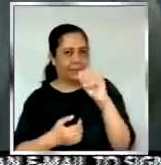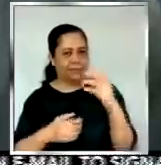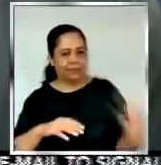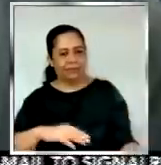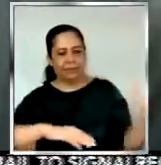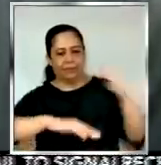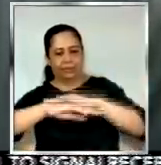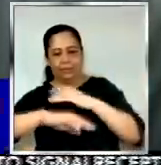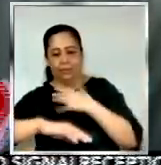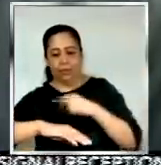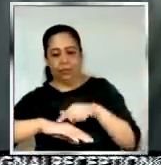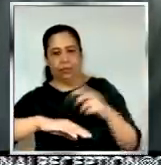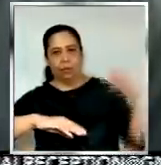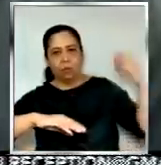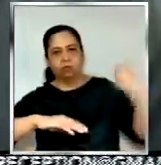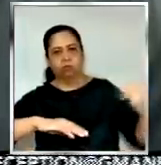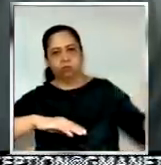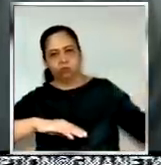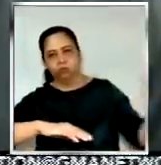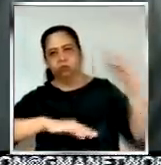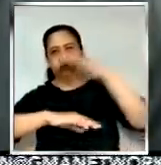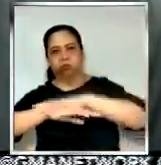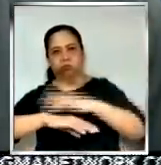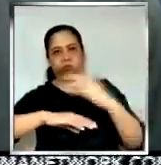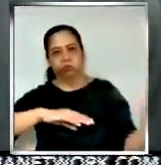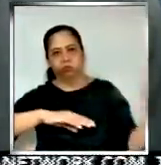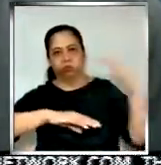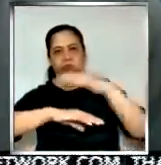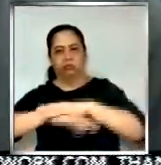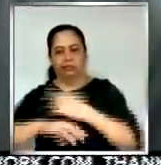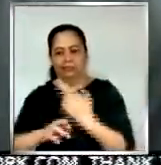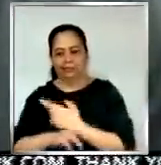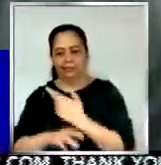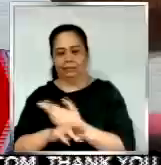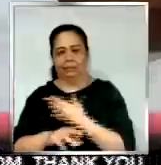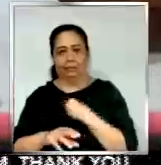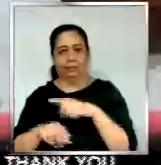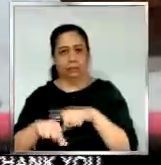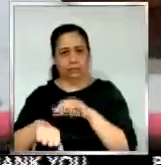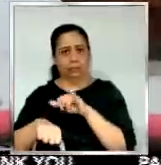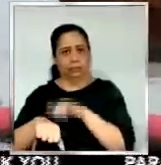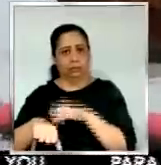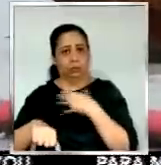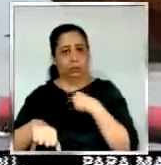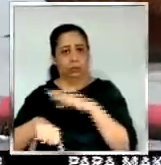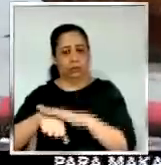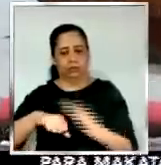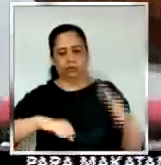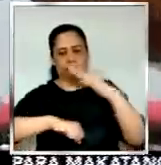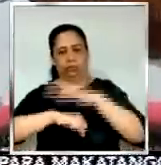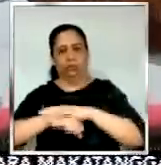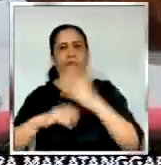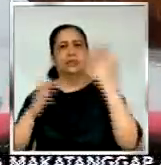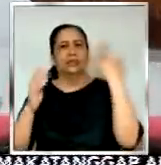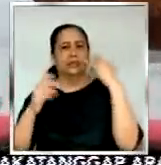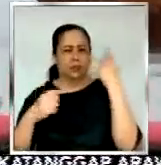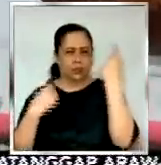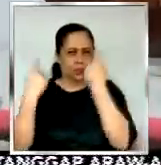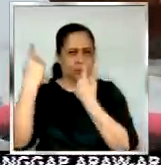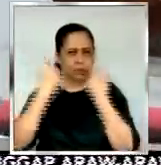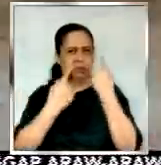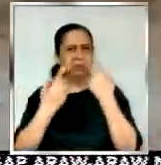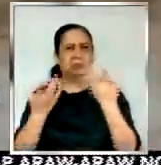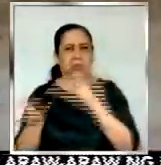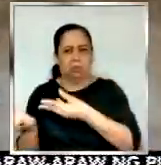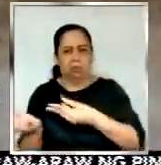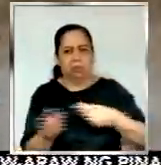lakas ng wave, tinadala yung black sand, yung regular sand. But this is a clean sand naman eh. Dati nang may agam-agam na mauubos ang dolomite